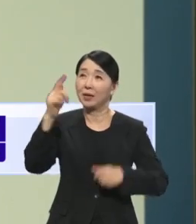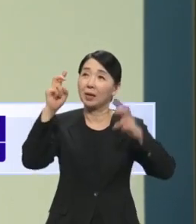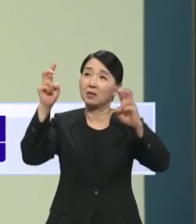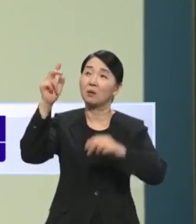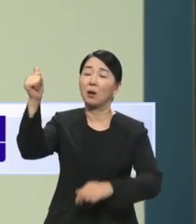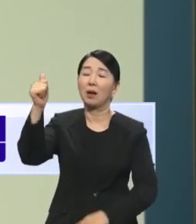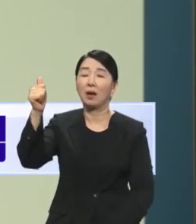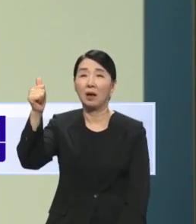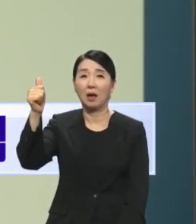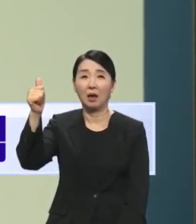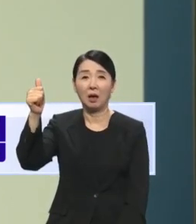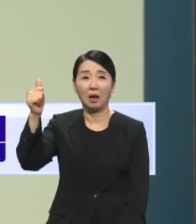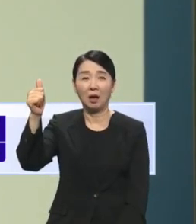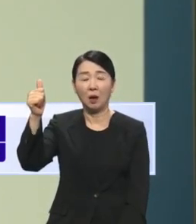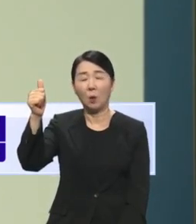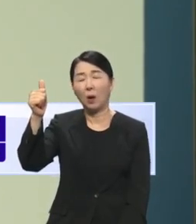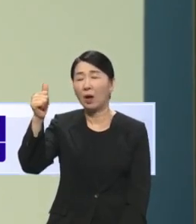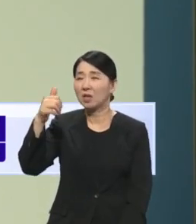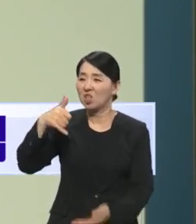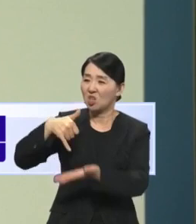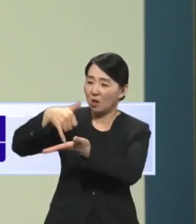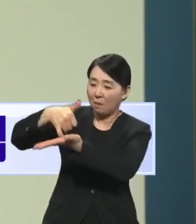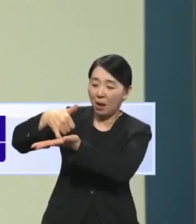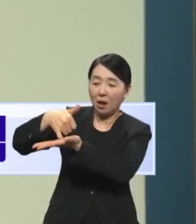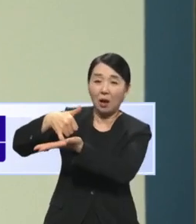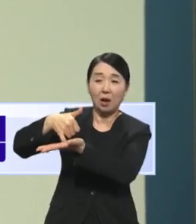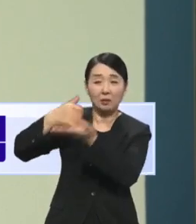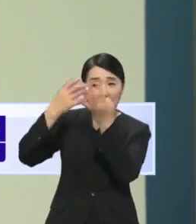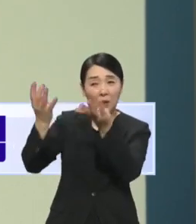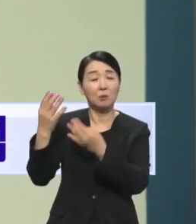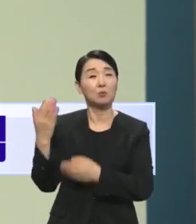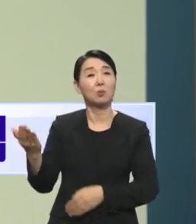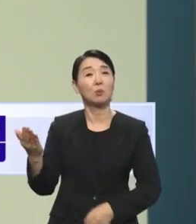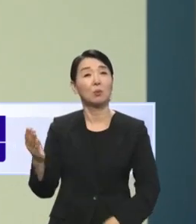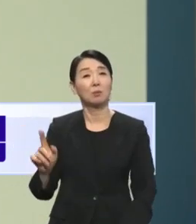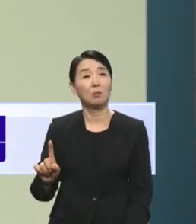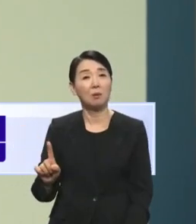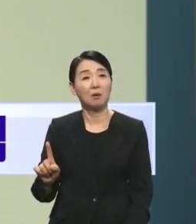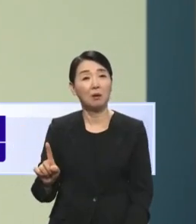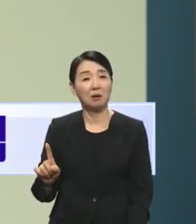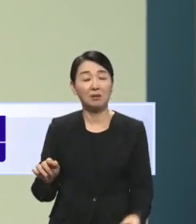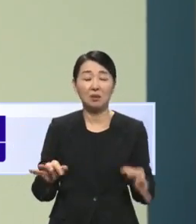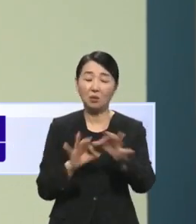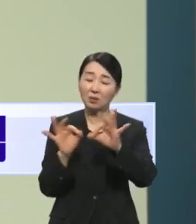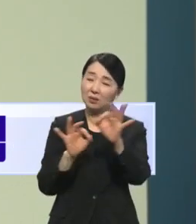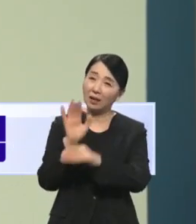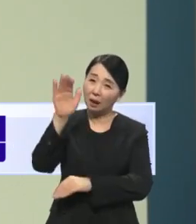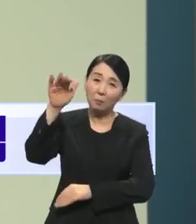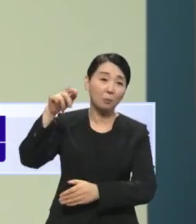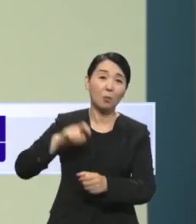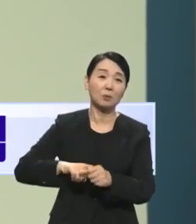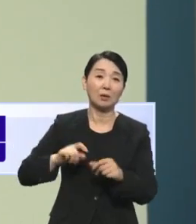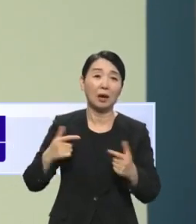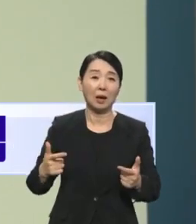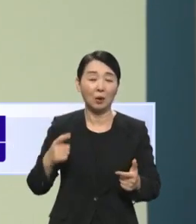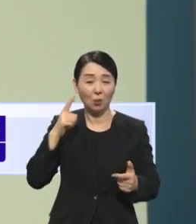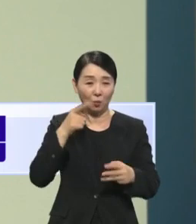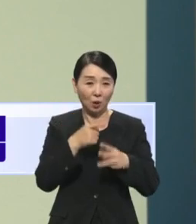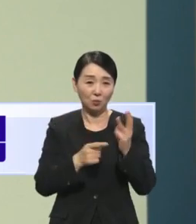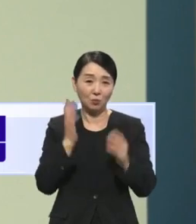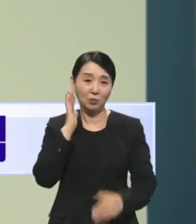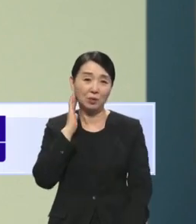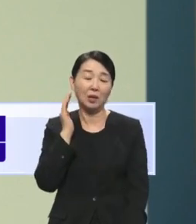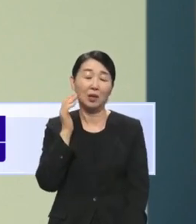아주 질이 좋지 않은 분들이 이번에 다 사명을 해준 걸 보면 이게 경제 살리기가 목적이 아니고 사실은 윤석열